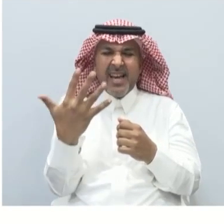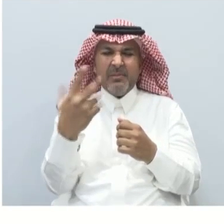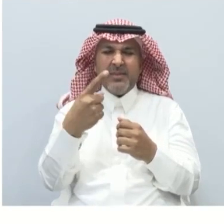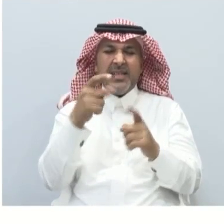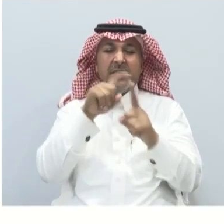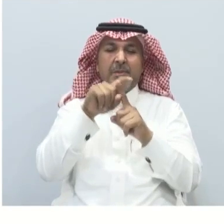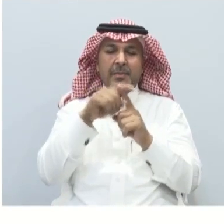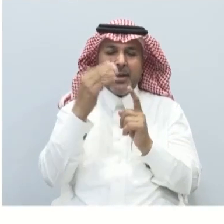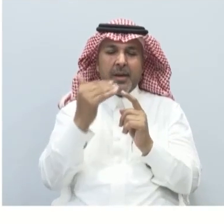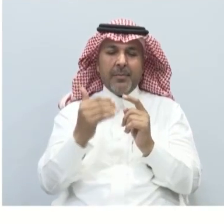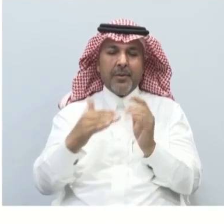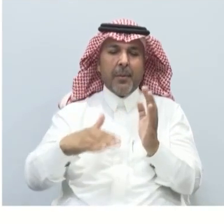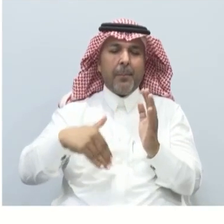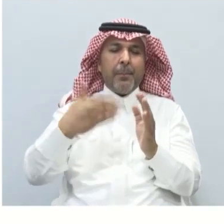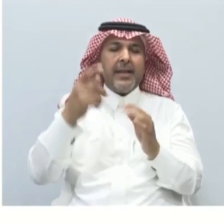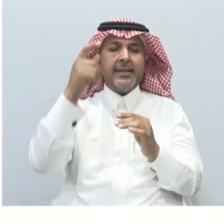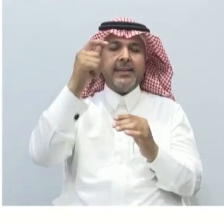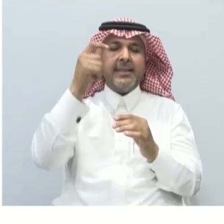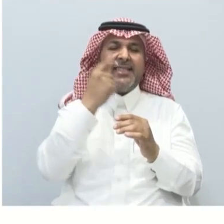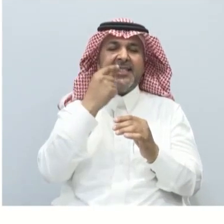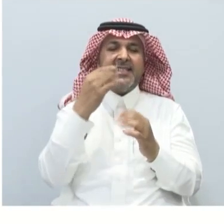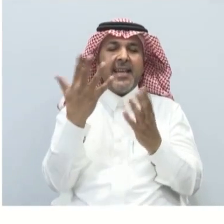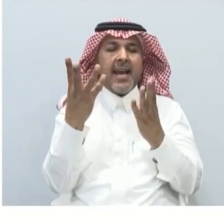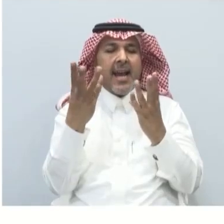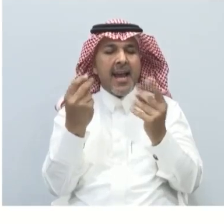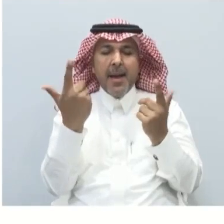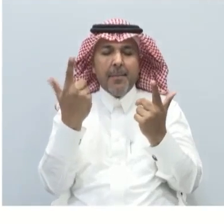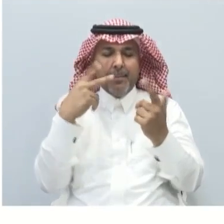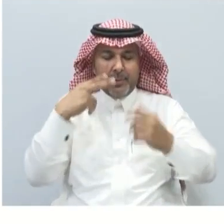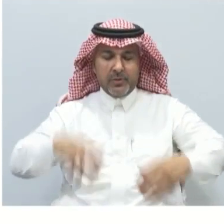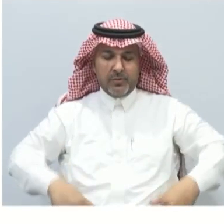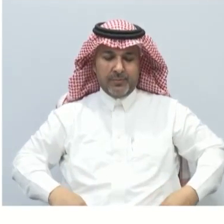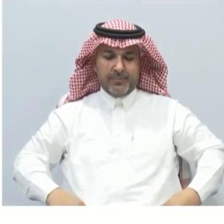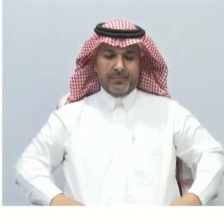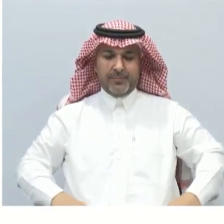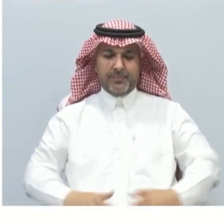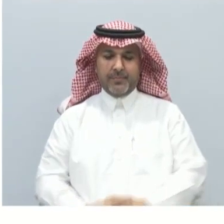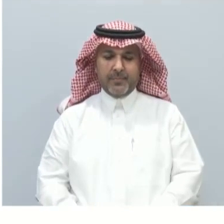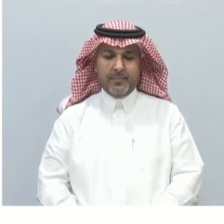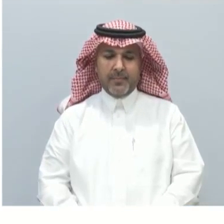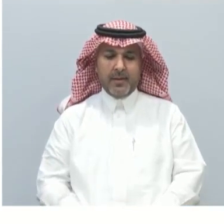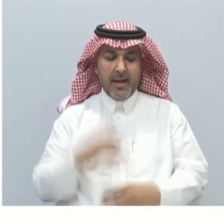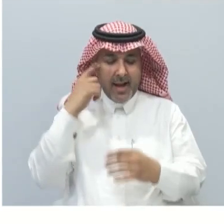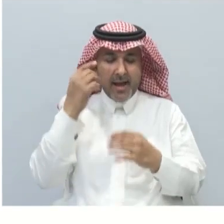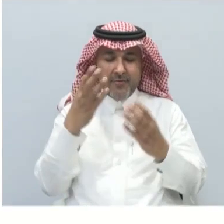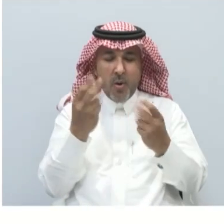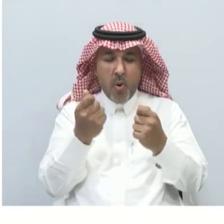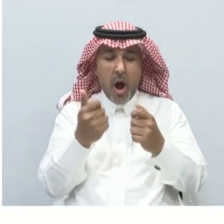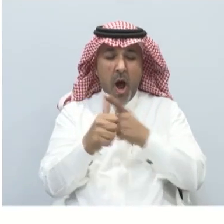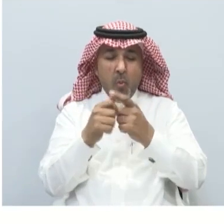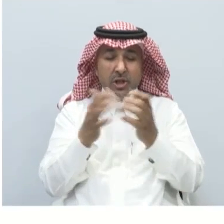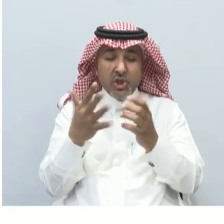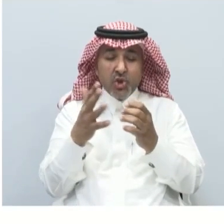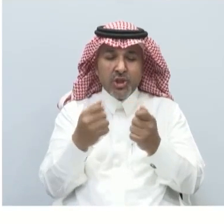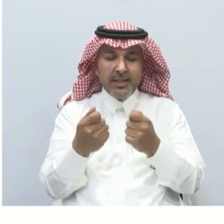يمثل سعر السياره من شرائها فبالتالي احنا راح نقول المبلغ الاساسي اللي هو 80 الف